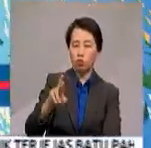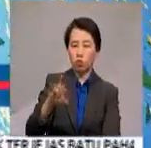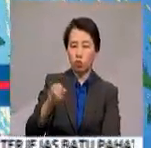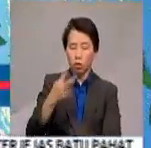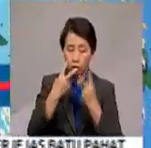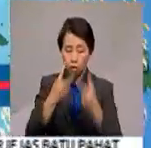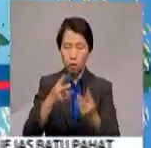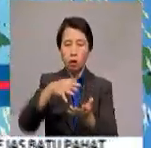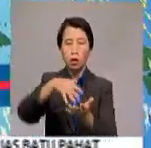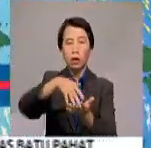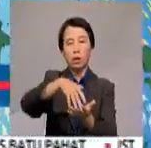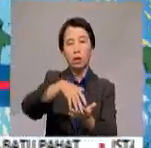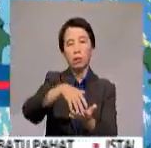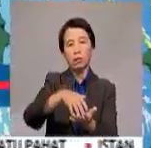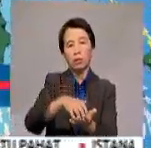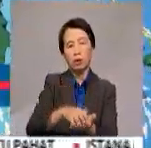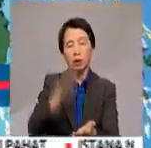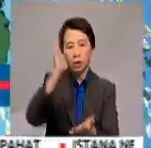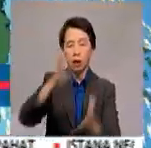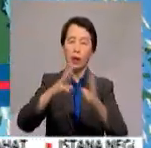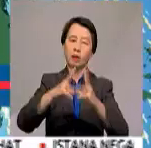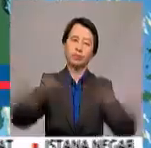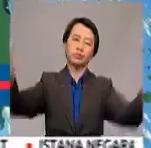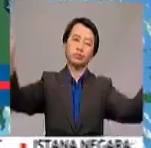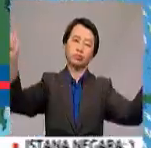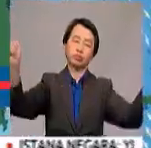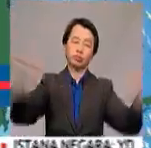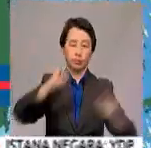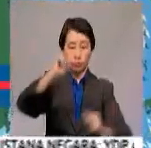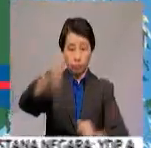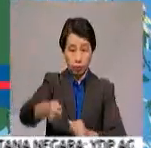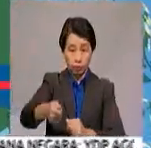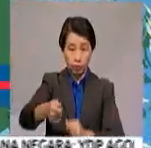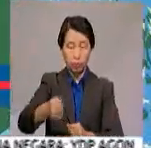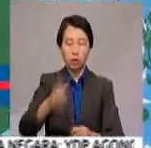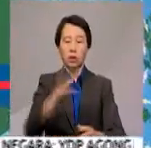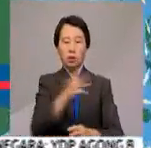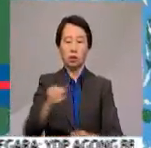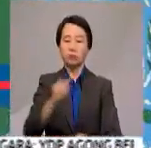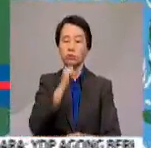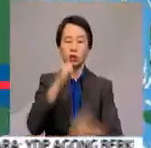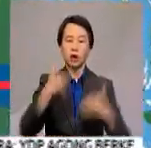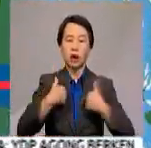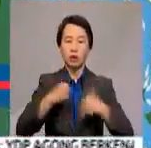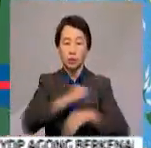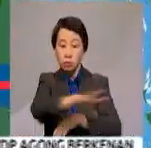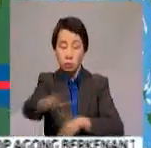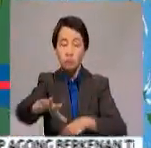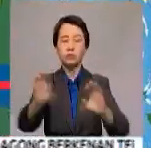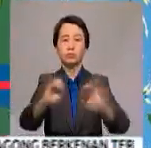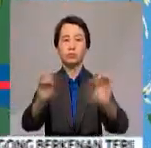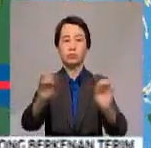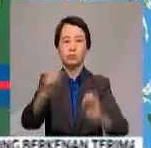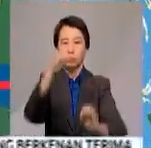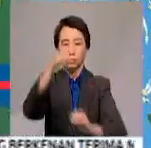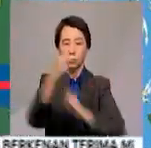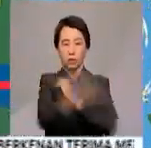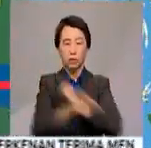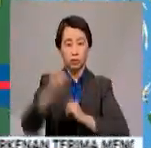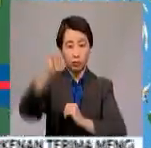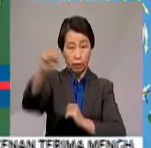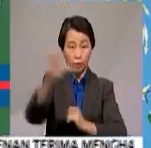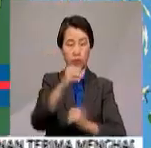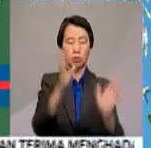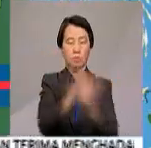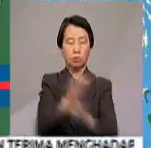semakin melemah dan dijangka akan lenyap sepenuhnya pada esok hari sekaligus tidak membawa kesan secara langsung terhadap negeri Sabah dan